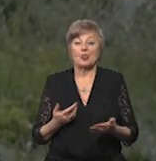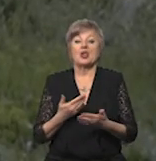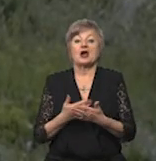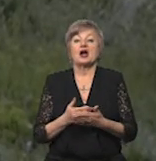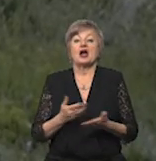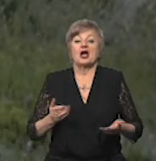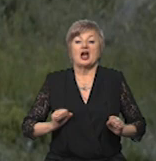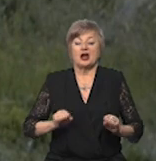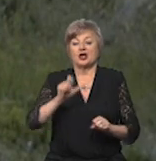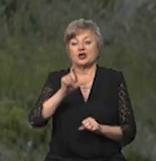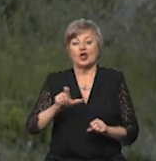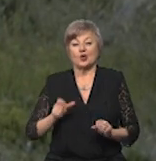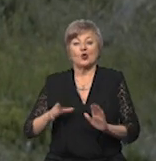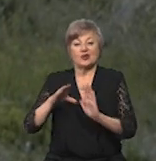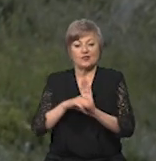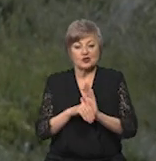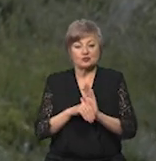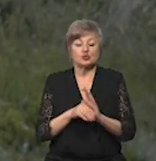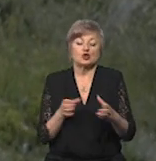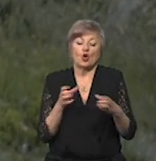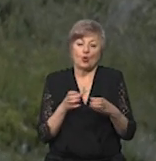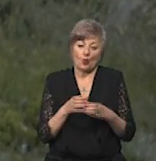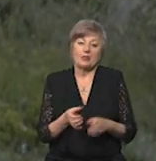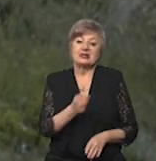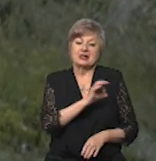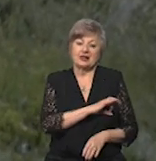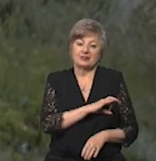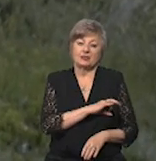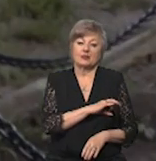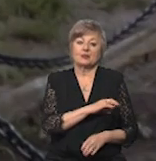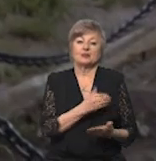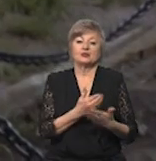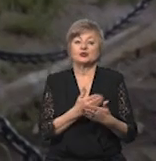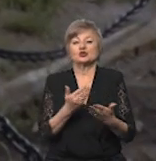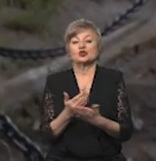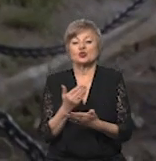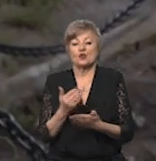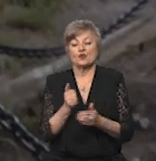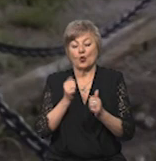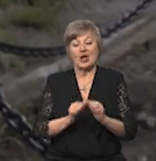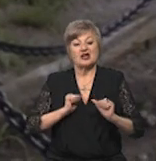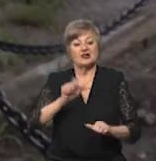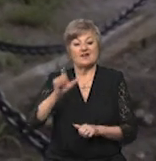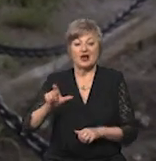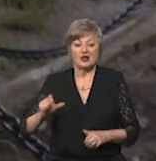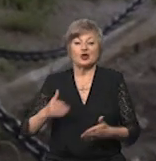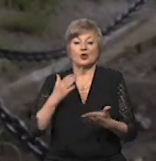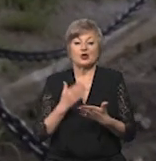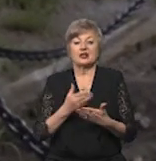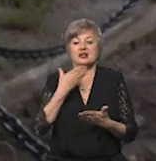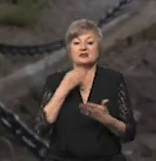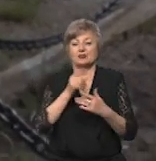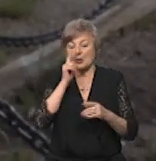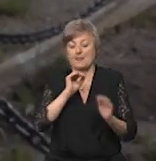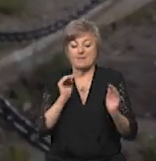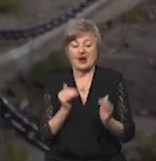героїв документальної стрічки творча команда використала жанр новел. У кожного героя цього фільму є свій маленький